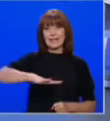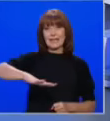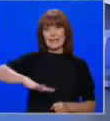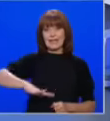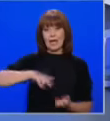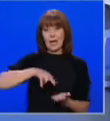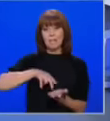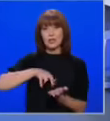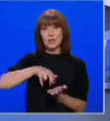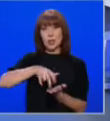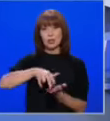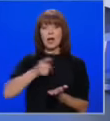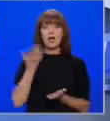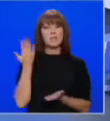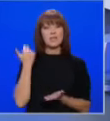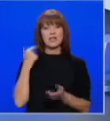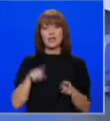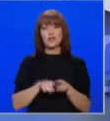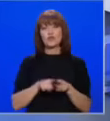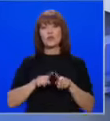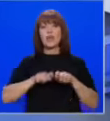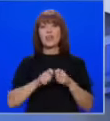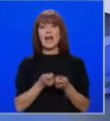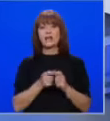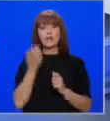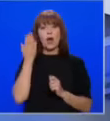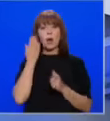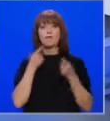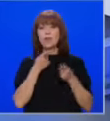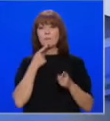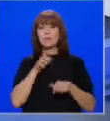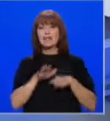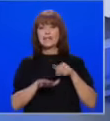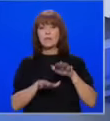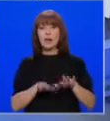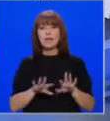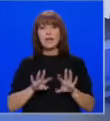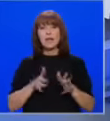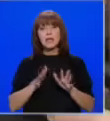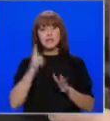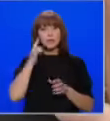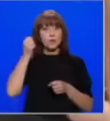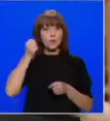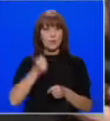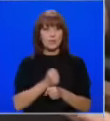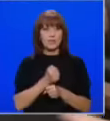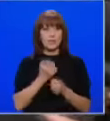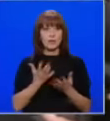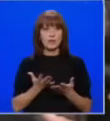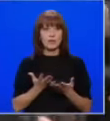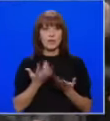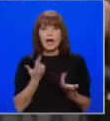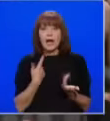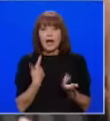Той е имал и предишни нарушения. Повдигат му обвинение за престъпление при евентуален умисъл. Знам какво